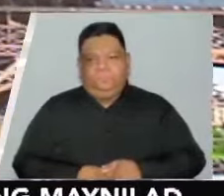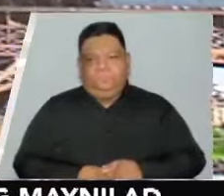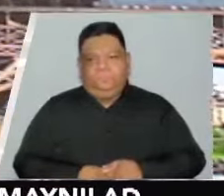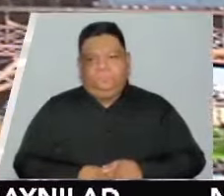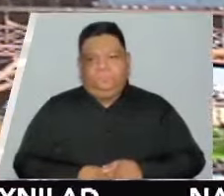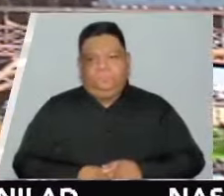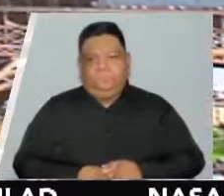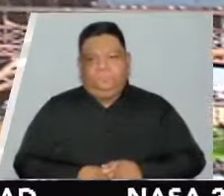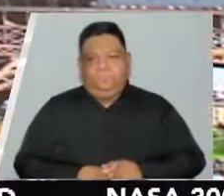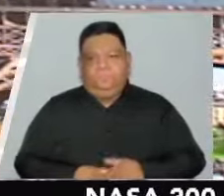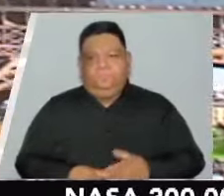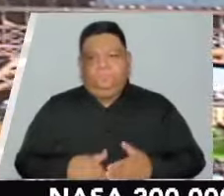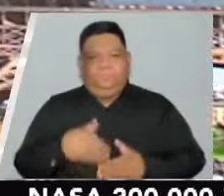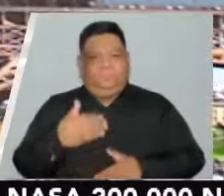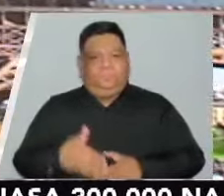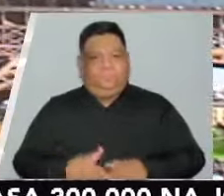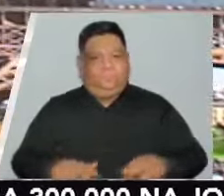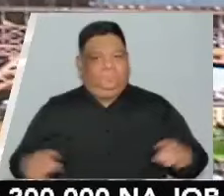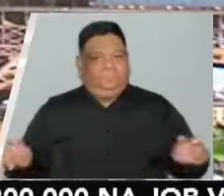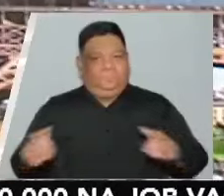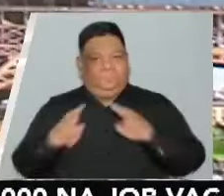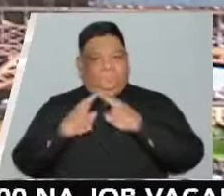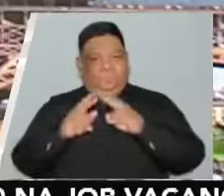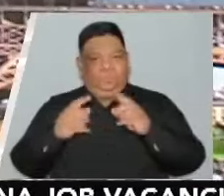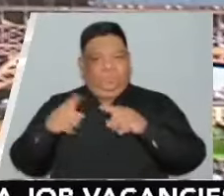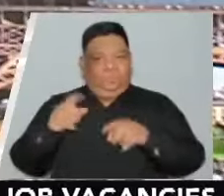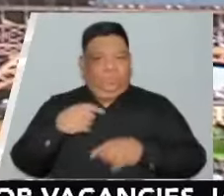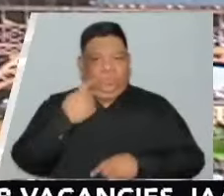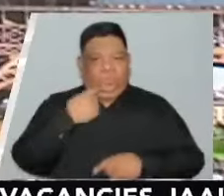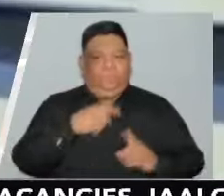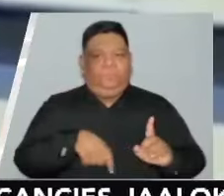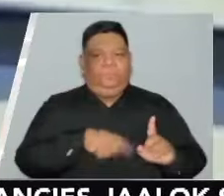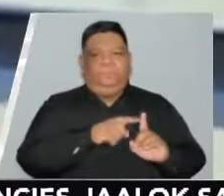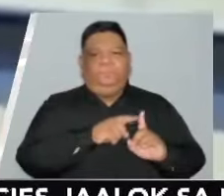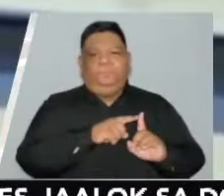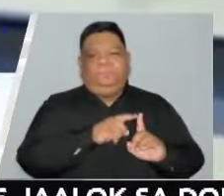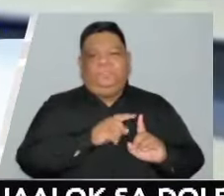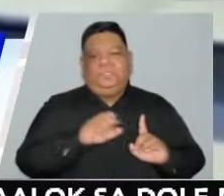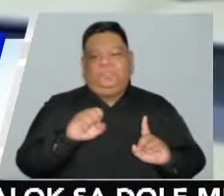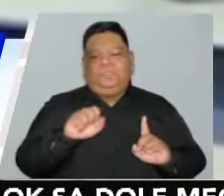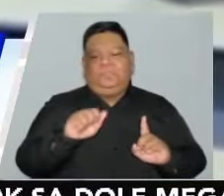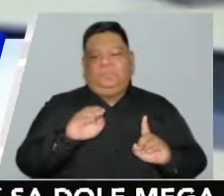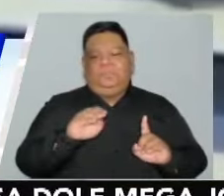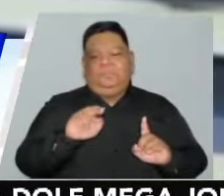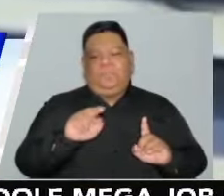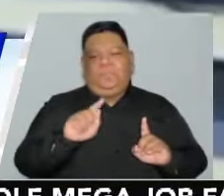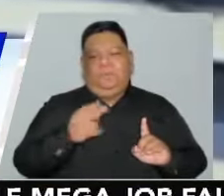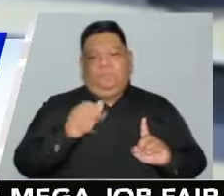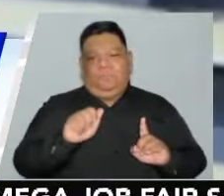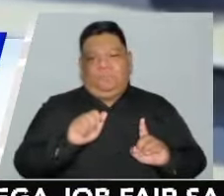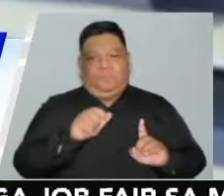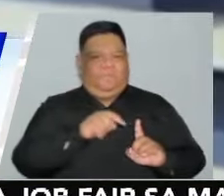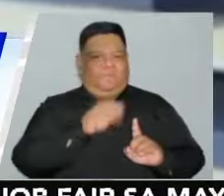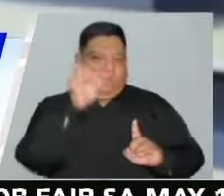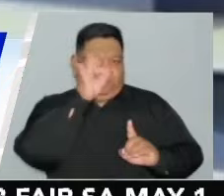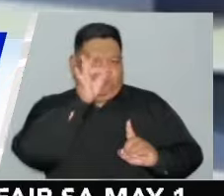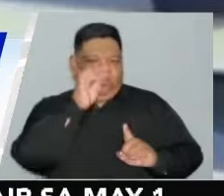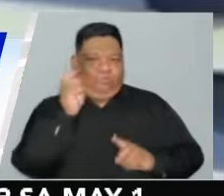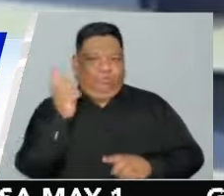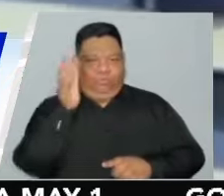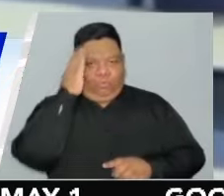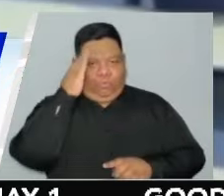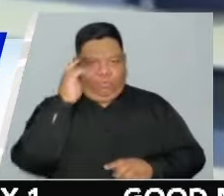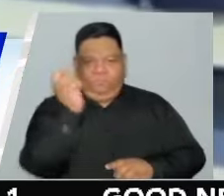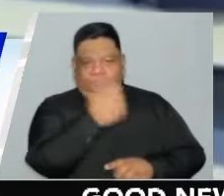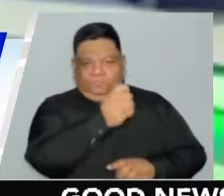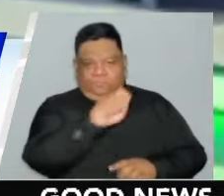Paris-bound na rin ang Pinay fencer na si Samantha Catantan sa finals ng women's foil event ng Asia and Oceania Zonal Olympic Qualifier sa